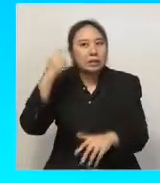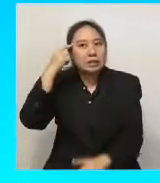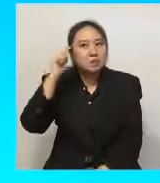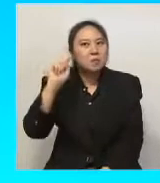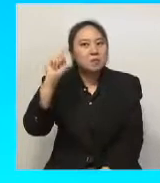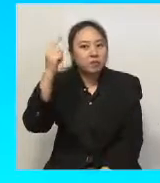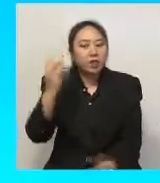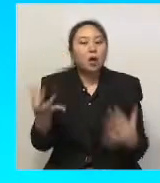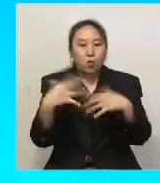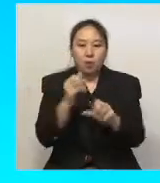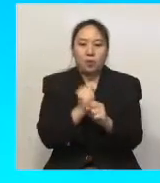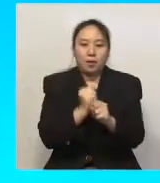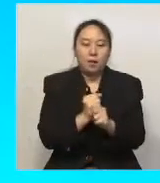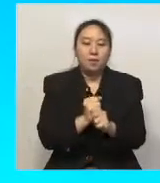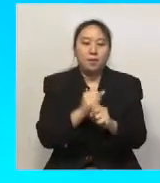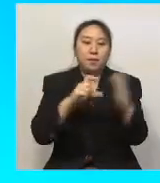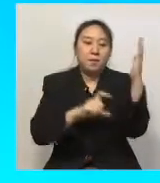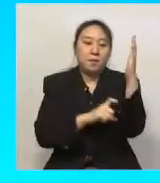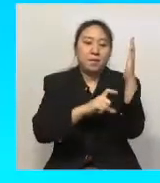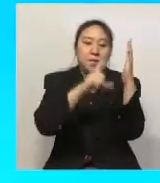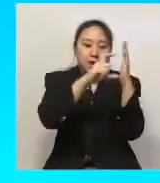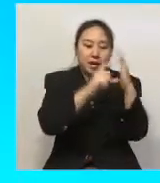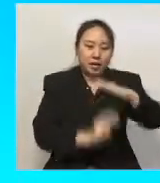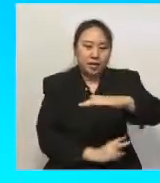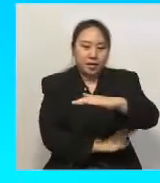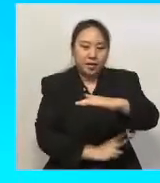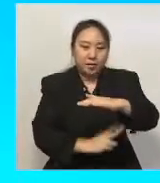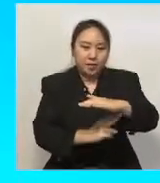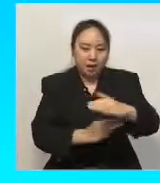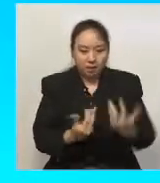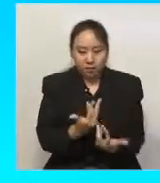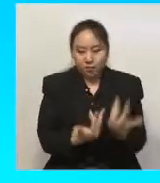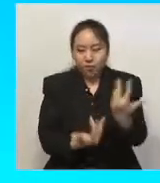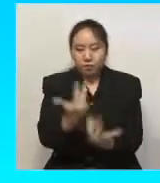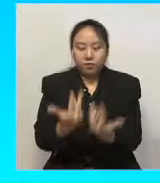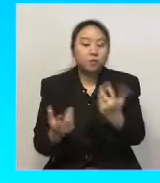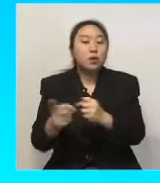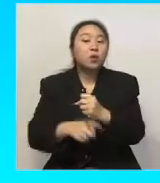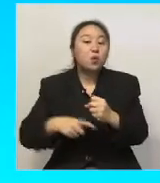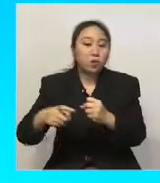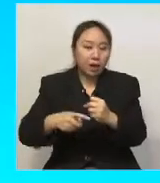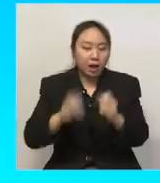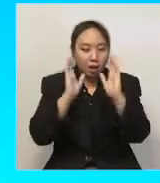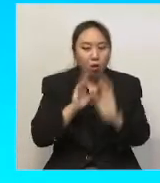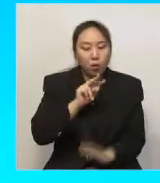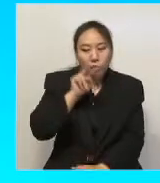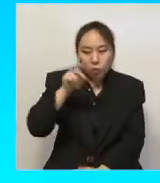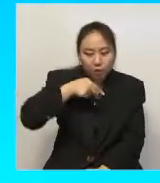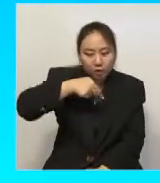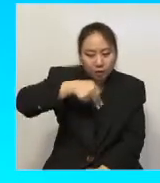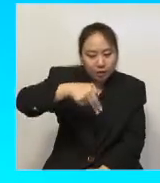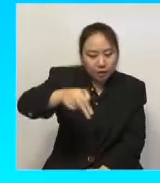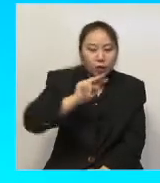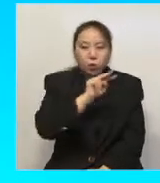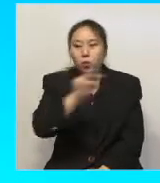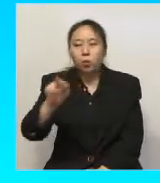ไอเดียร่วมกันทำสะพานไม้ไผ่ให้ทอดลงไปกลางทุ่งนาเพื่อให้สะดวกแก่การเดินชมบรรยากาศและ